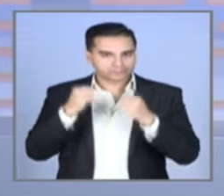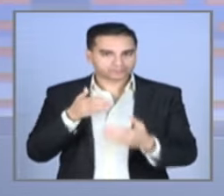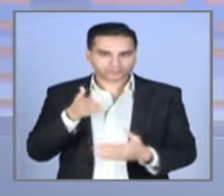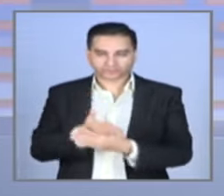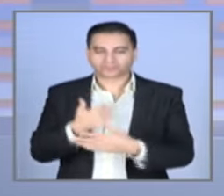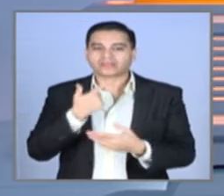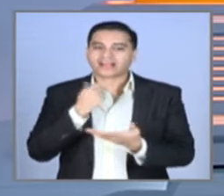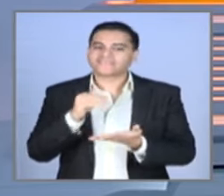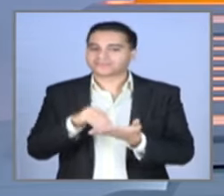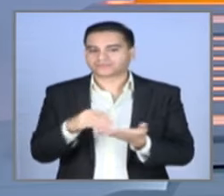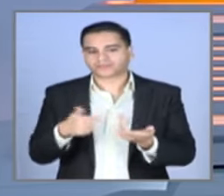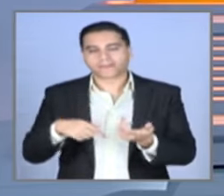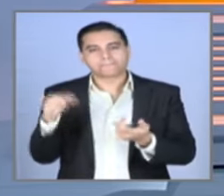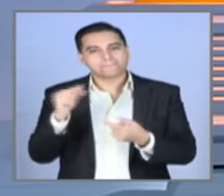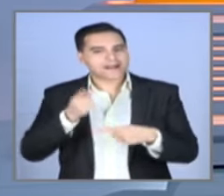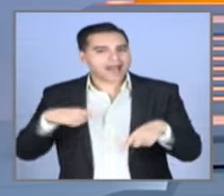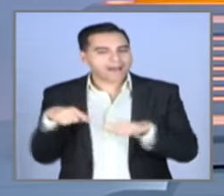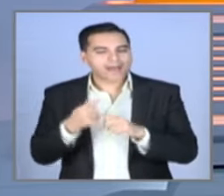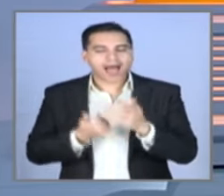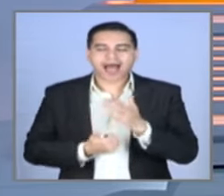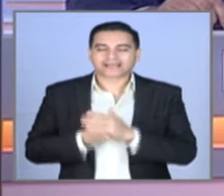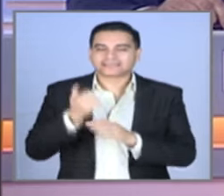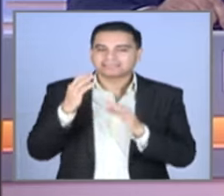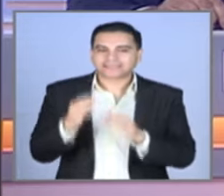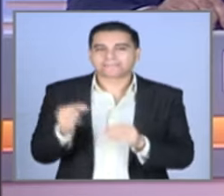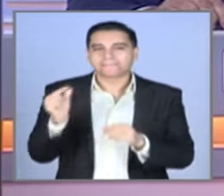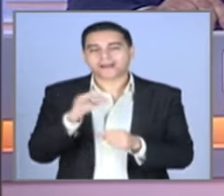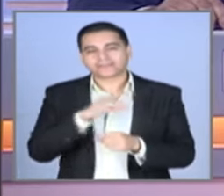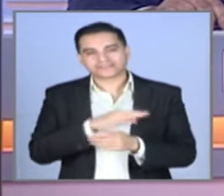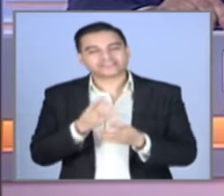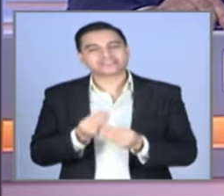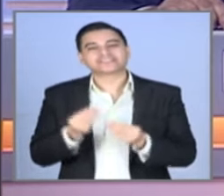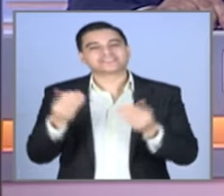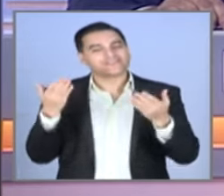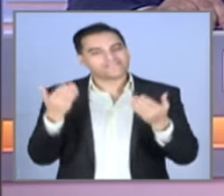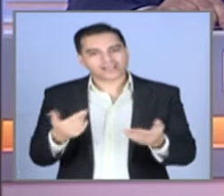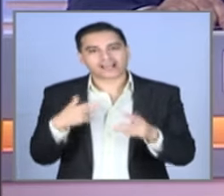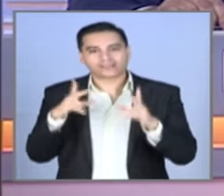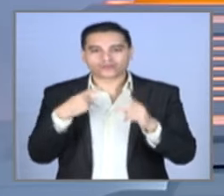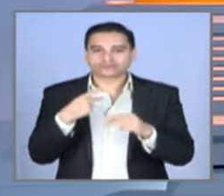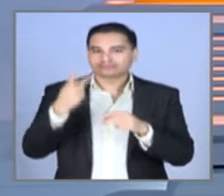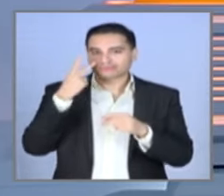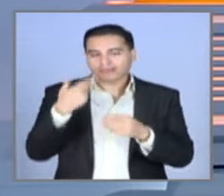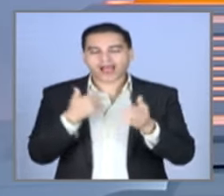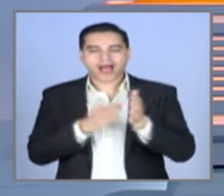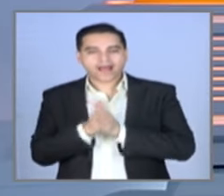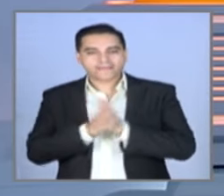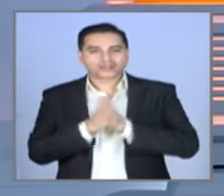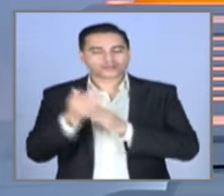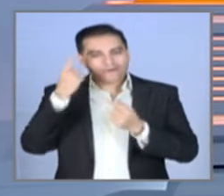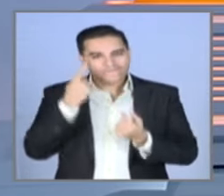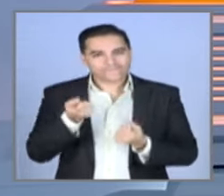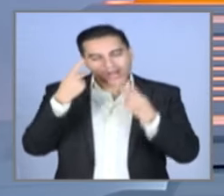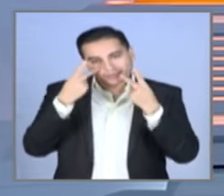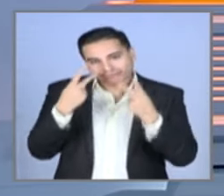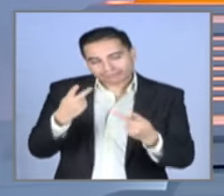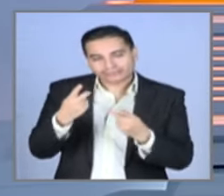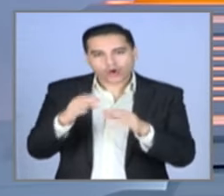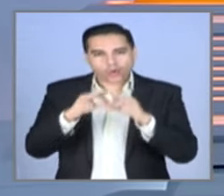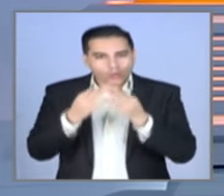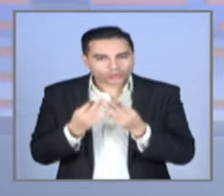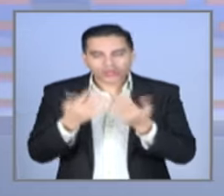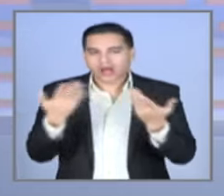نفسك تشارك يعني؟ هو البرنامج اصلا من الحاجات، من اكتر البرامج اللي انا لما بألف تلفزيون بقف عنه وبحب اتفرج عليه، عائلات